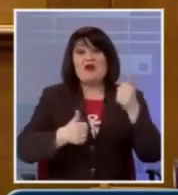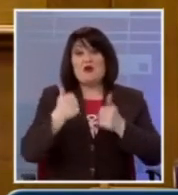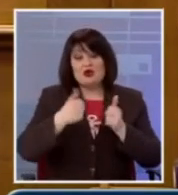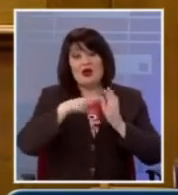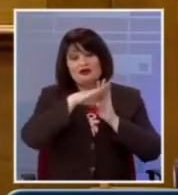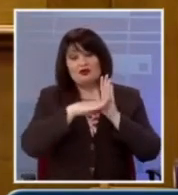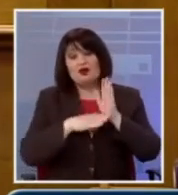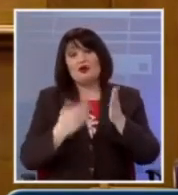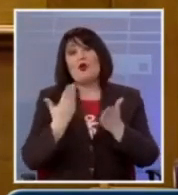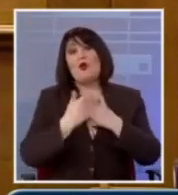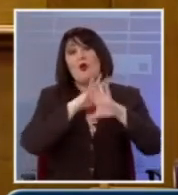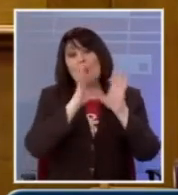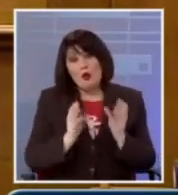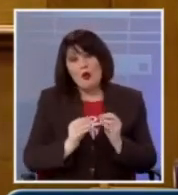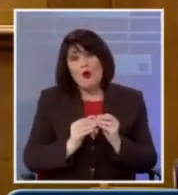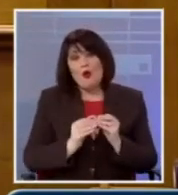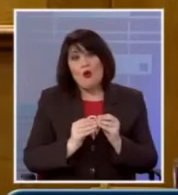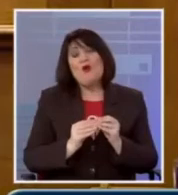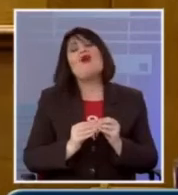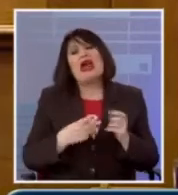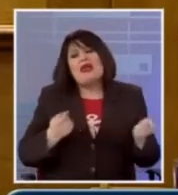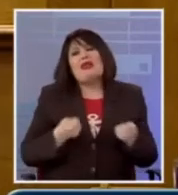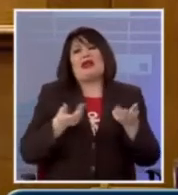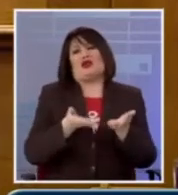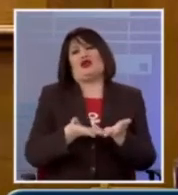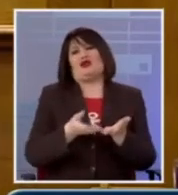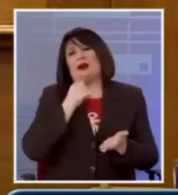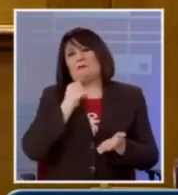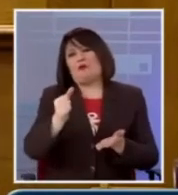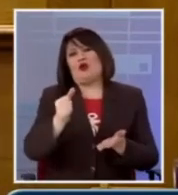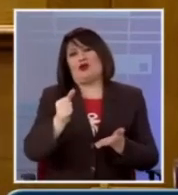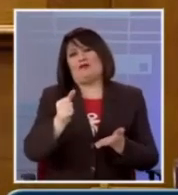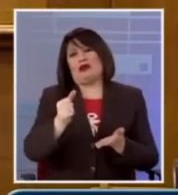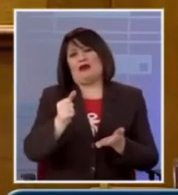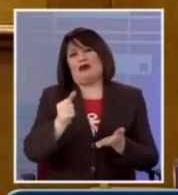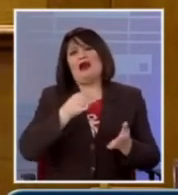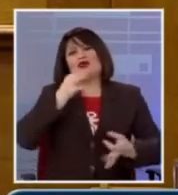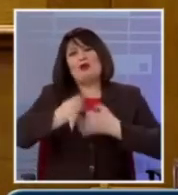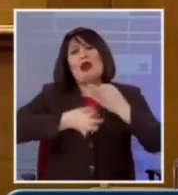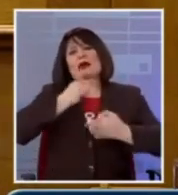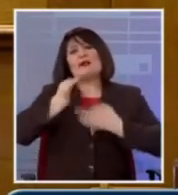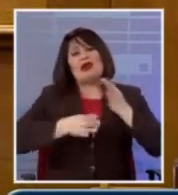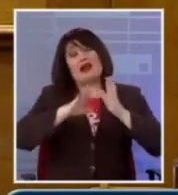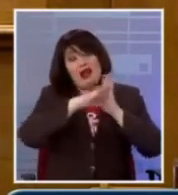προαπαιτούμενα ήταν το ακλόνητο φαβορί. Η μόνιμη θεμέλια λίθος της επιχειρηματολογίας σας.